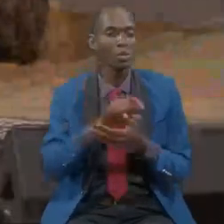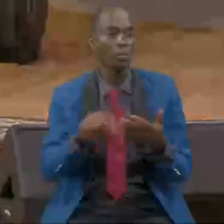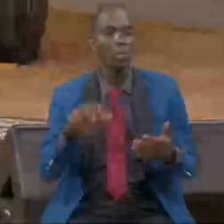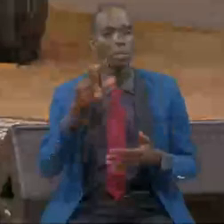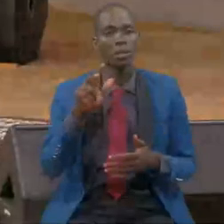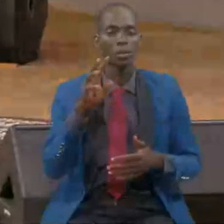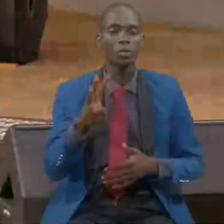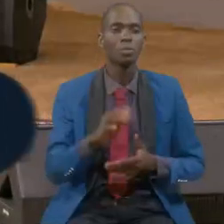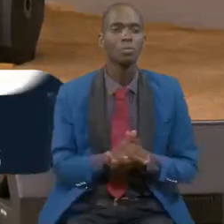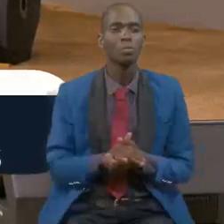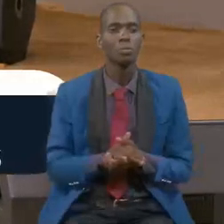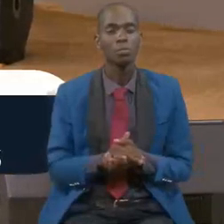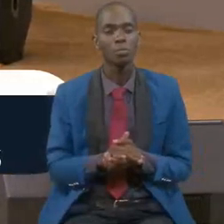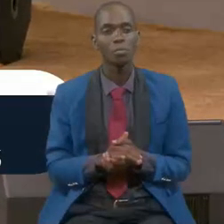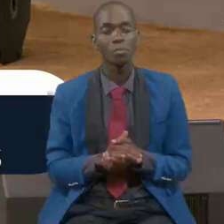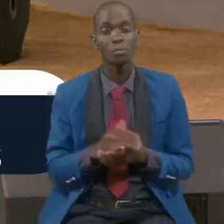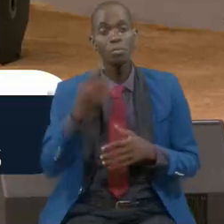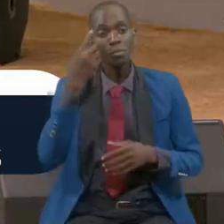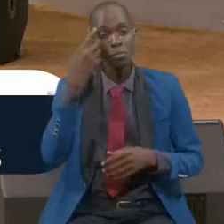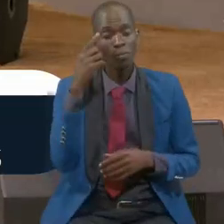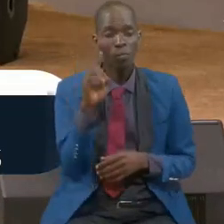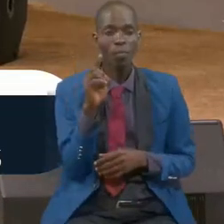verset 24 dit...